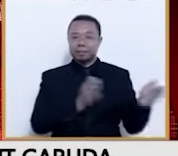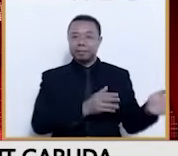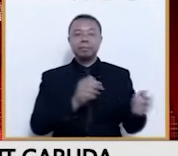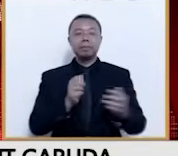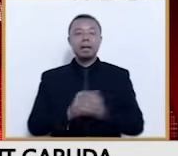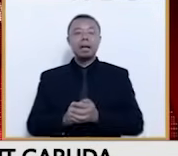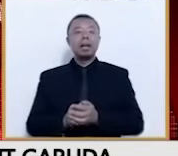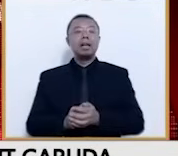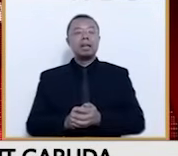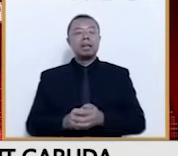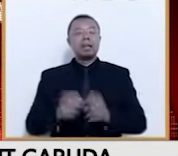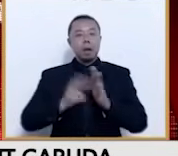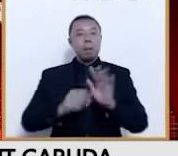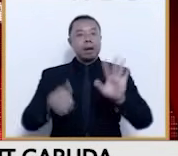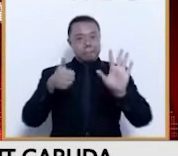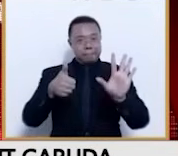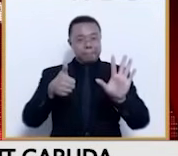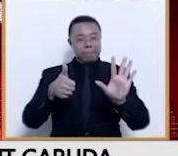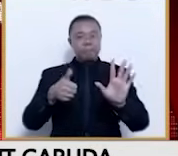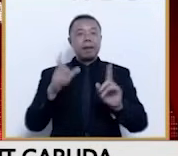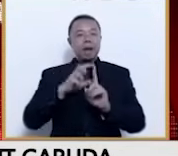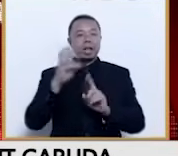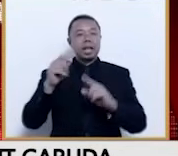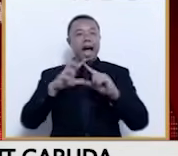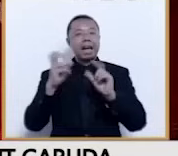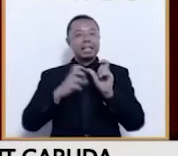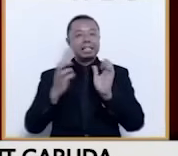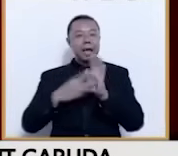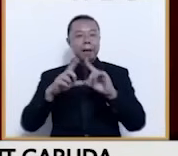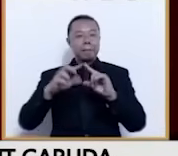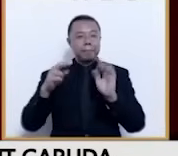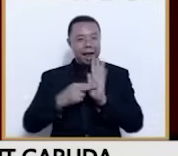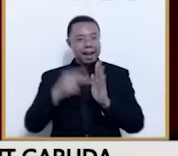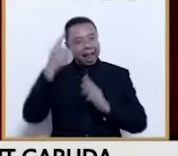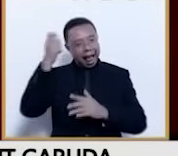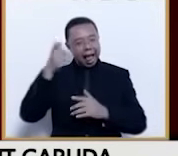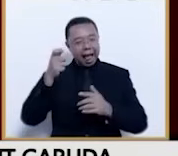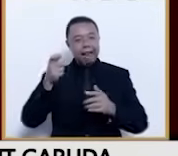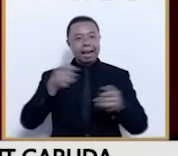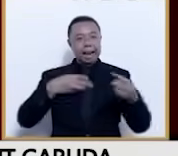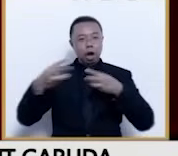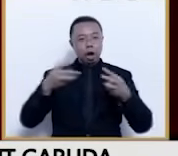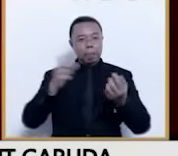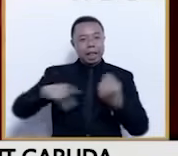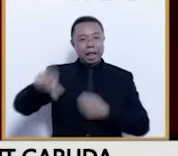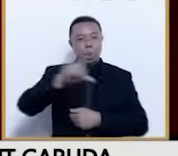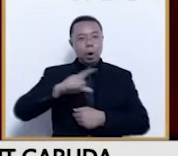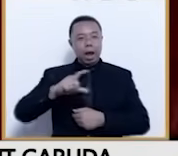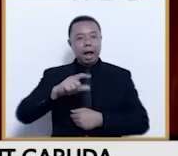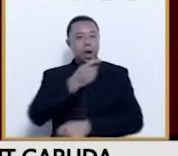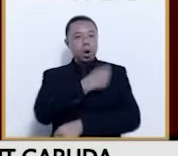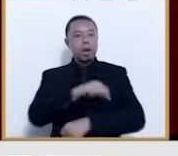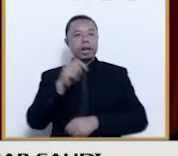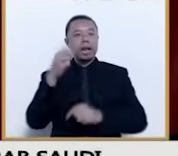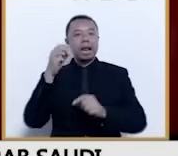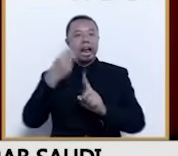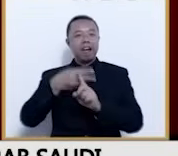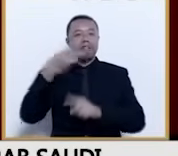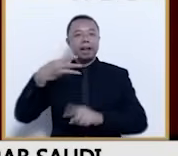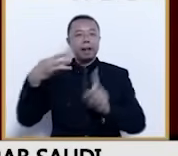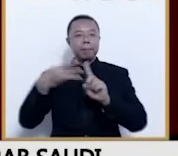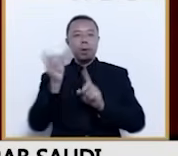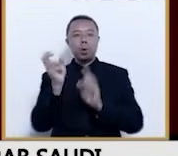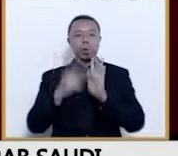Selanjutnya adalah panelis keenam, Dr. Arisman, Pakar Ekonomi Lingkungan, dosen FEB UIN